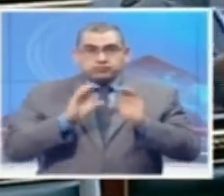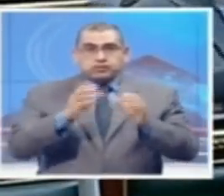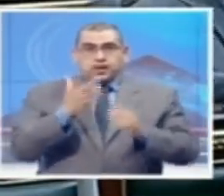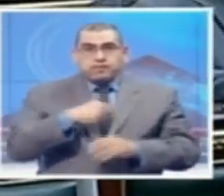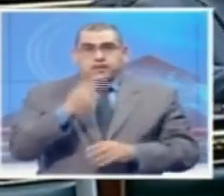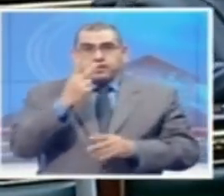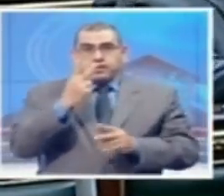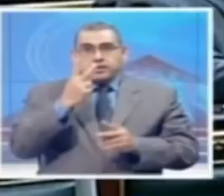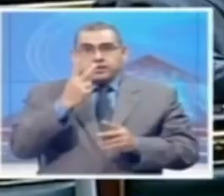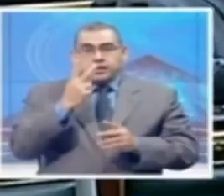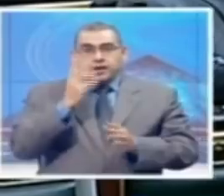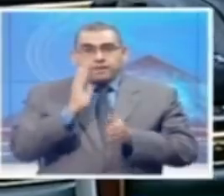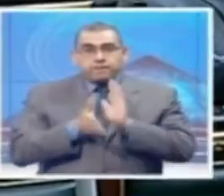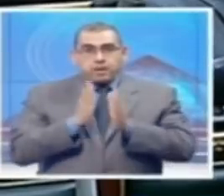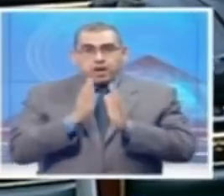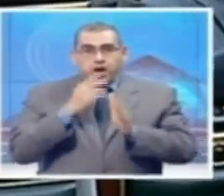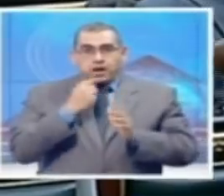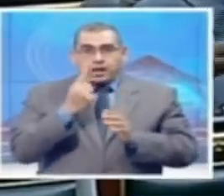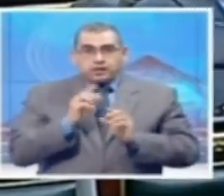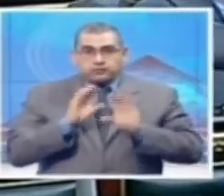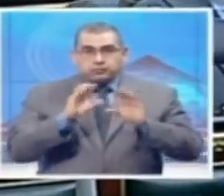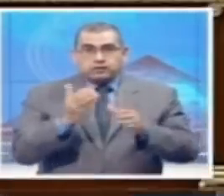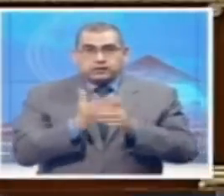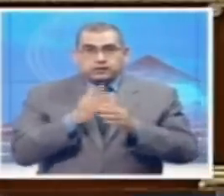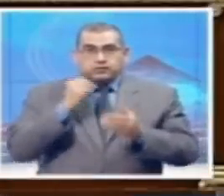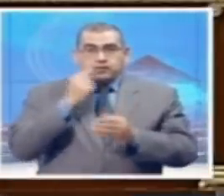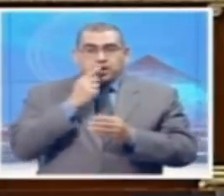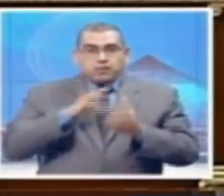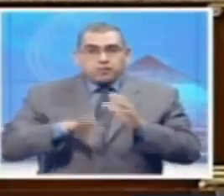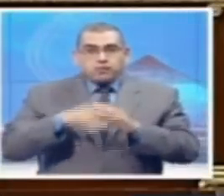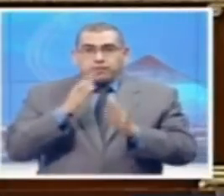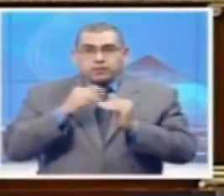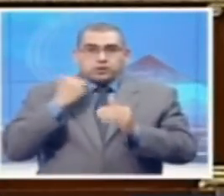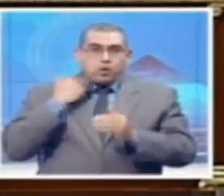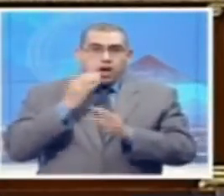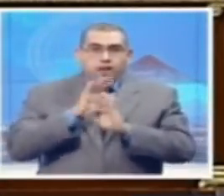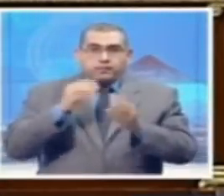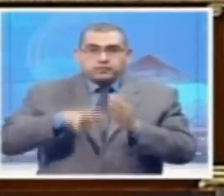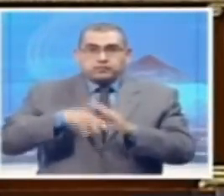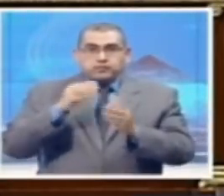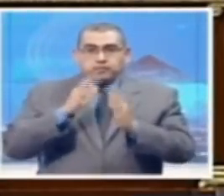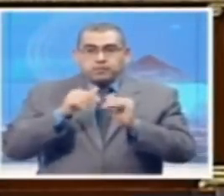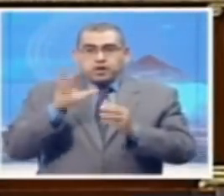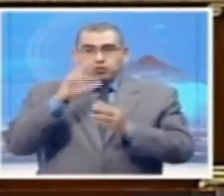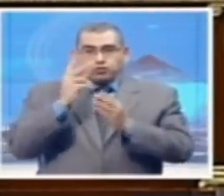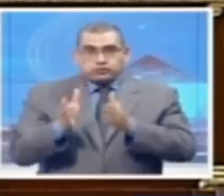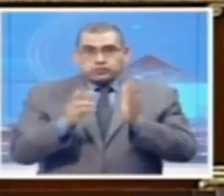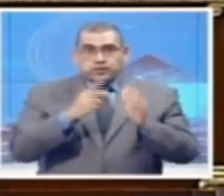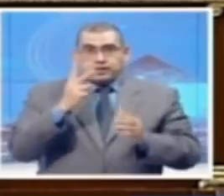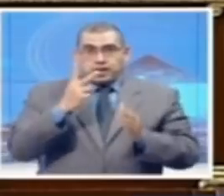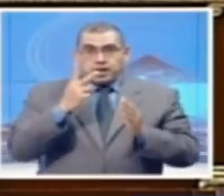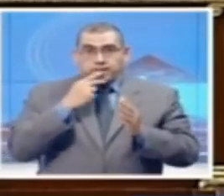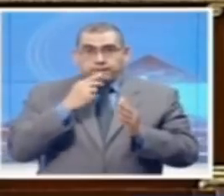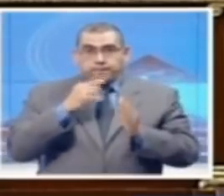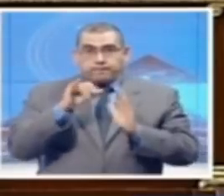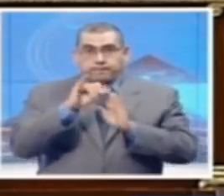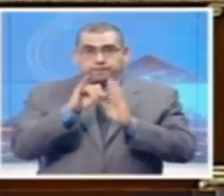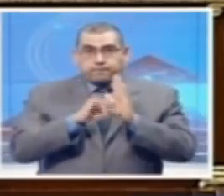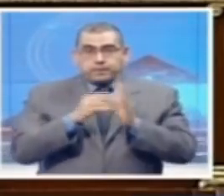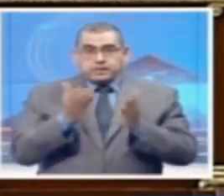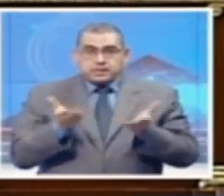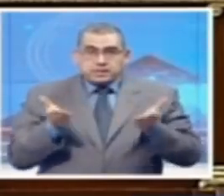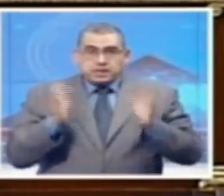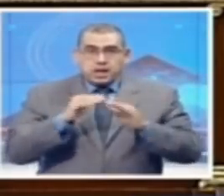إضافي بملياري جنيه فقط لحيازة الأصول المالية المحلية والإجنبية. المادة الثانية